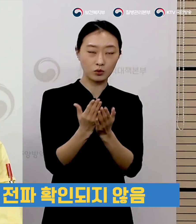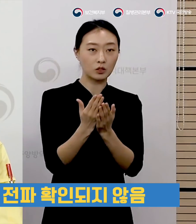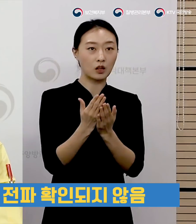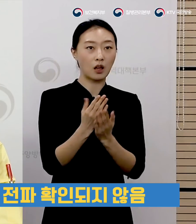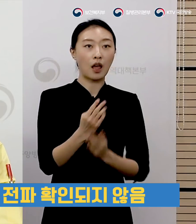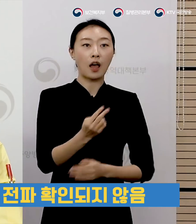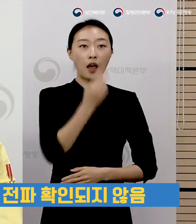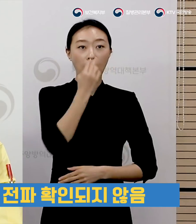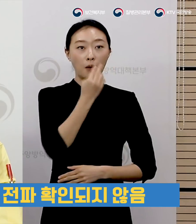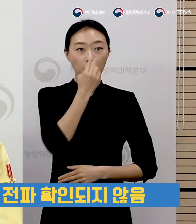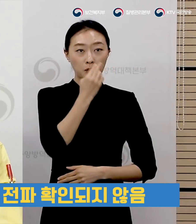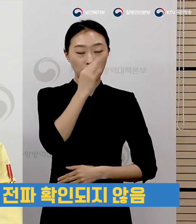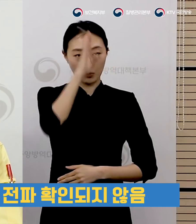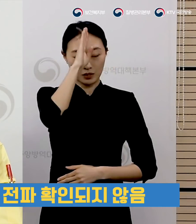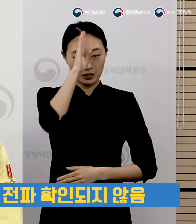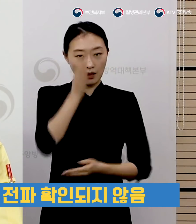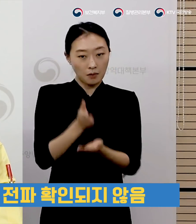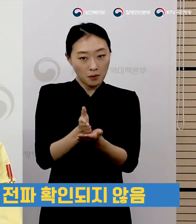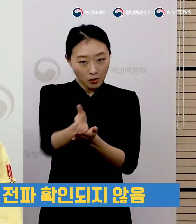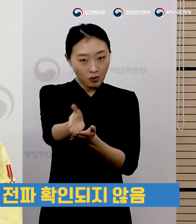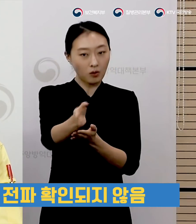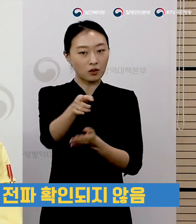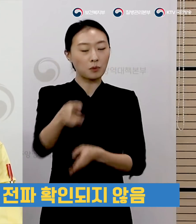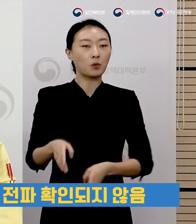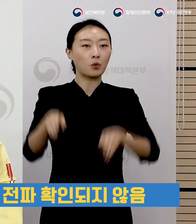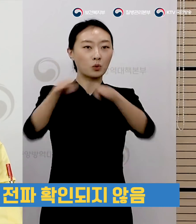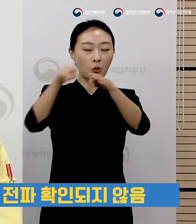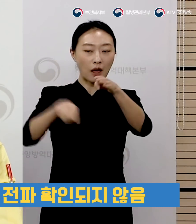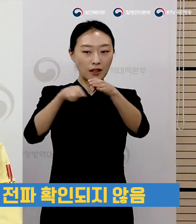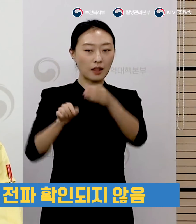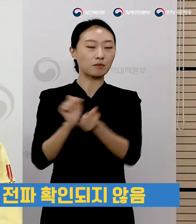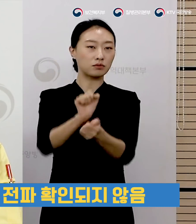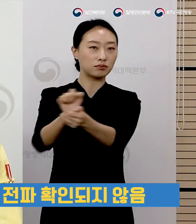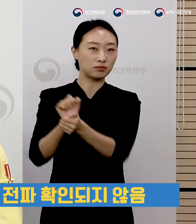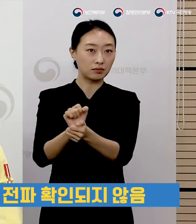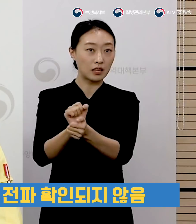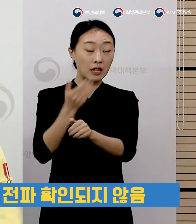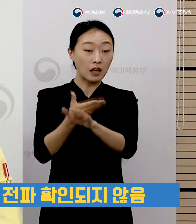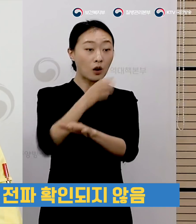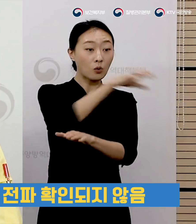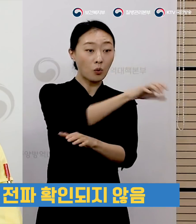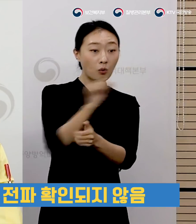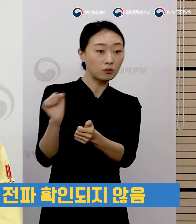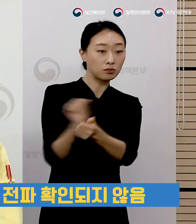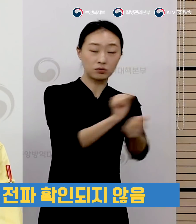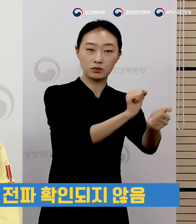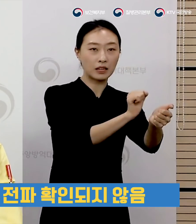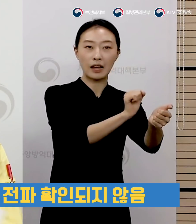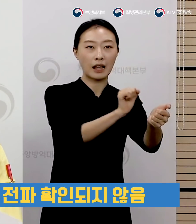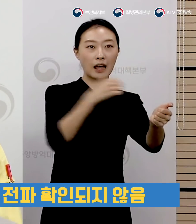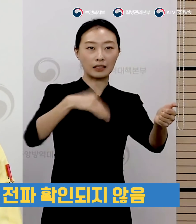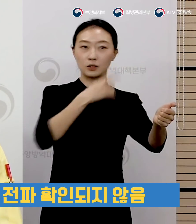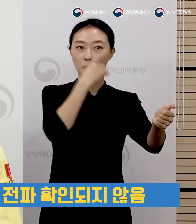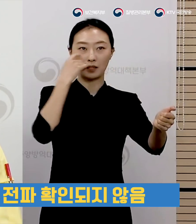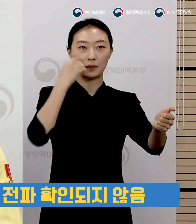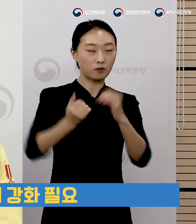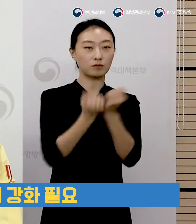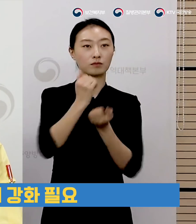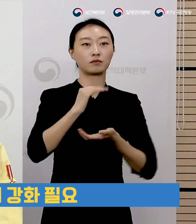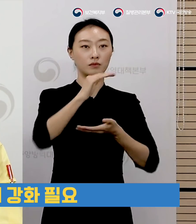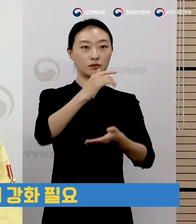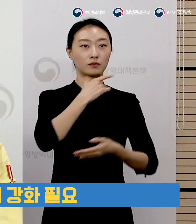진료하는 한 개의 병동과 관련이 있는 곳으로 확인되었으며 타 병동으로의 전파는 아직 확인되지 않고